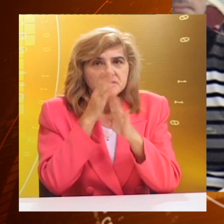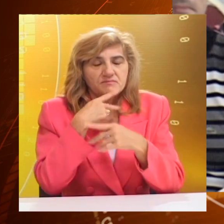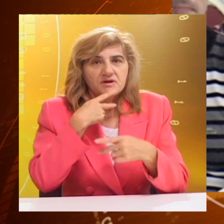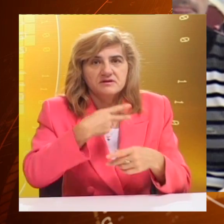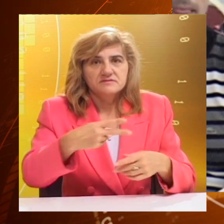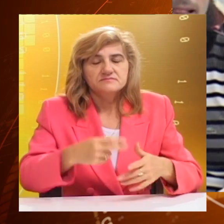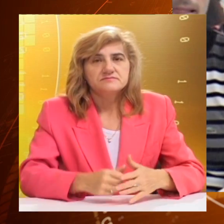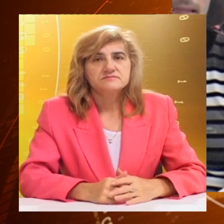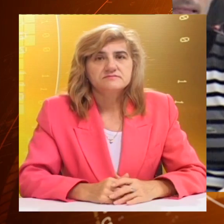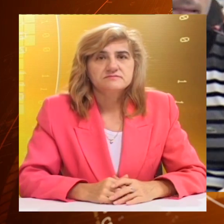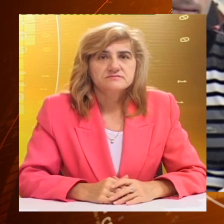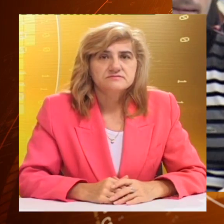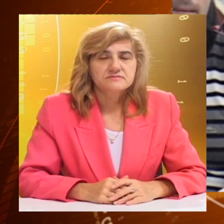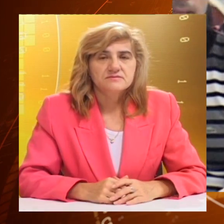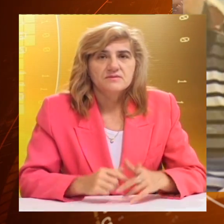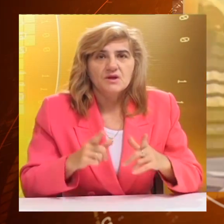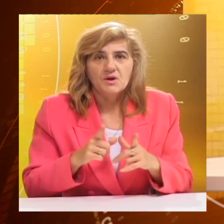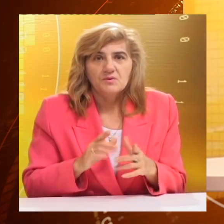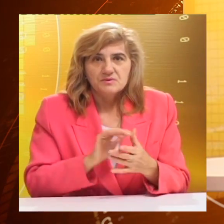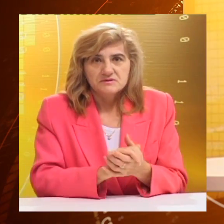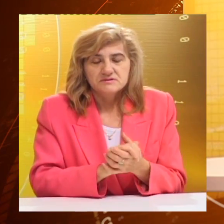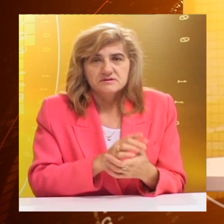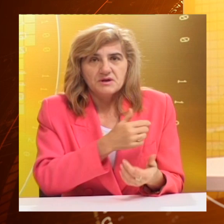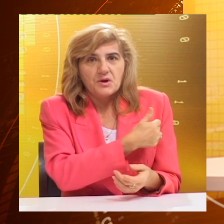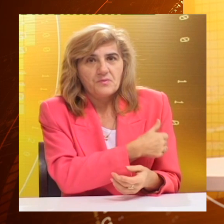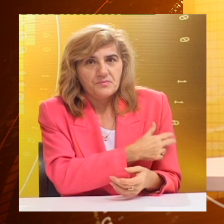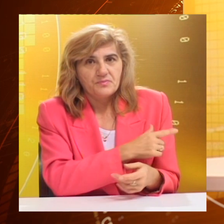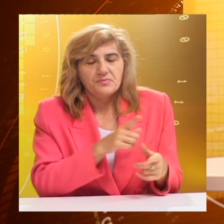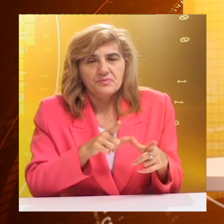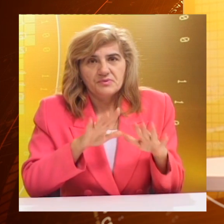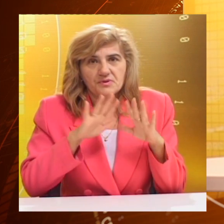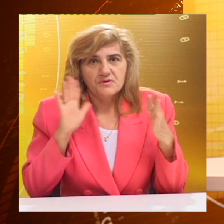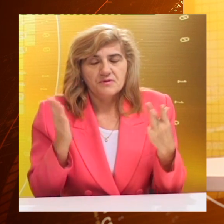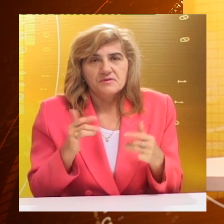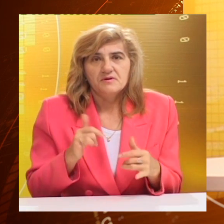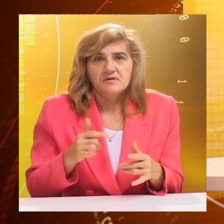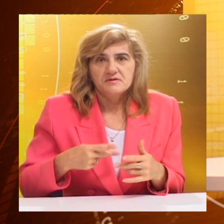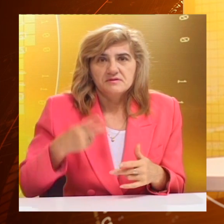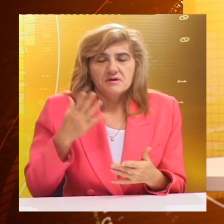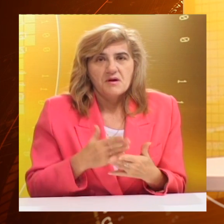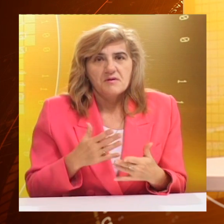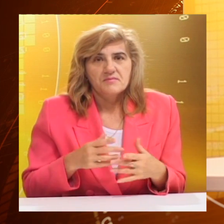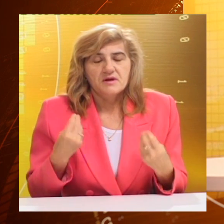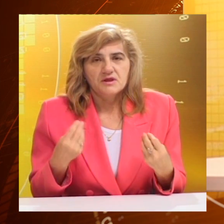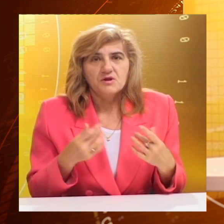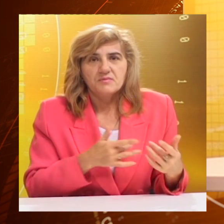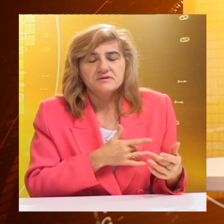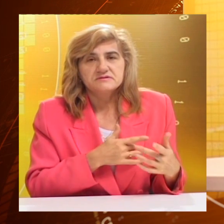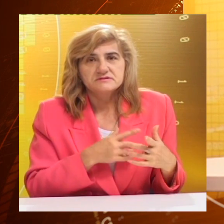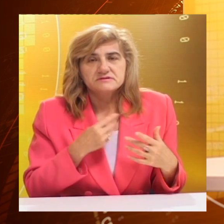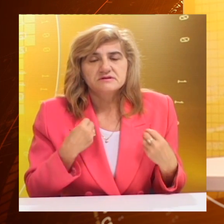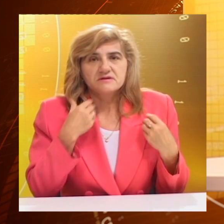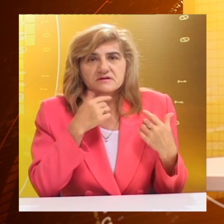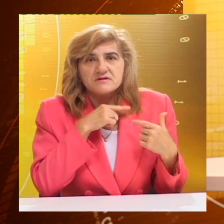o inspekcijskom nadzoru. U saradnji sa opštom bolnicom Subotica u prostorijama otvorenog univerziteta je održana